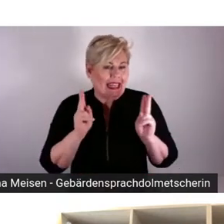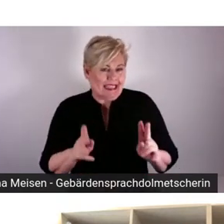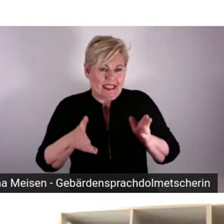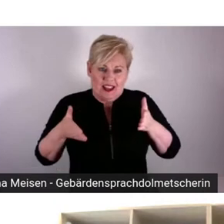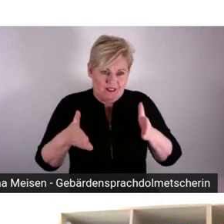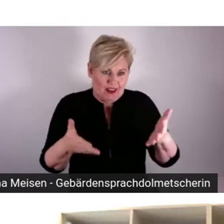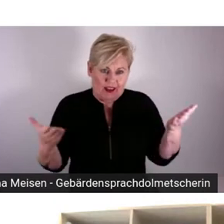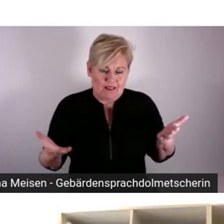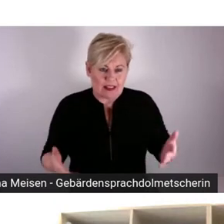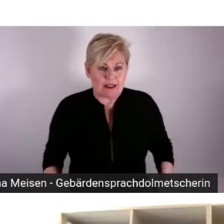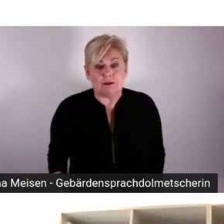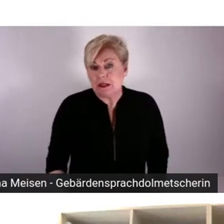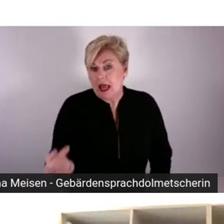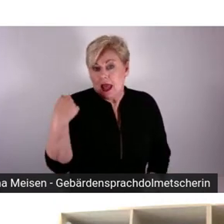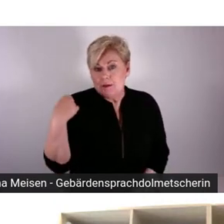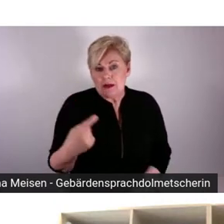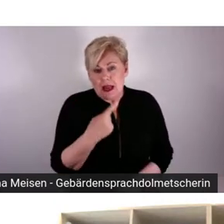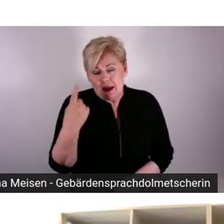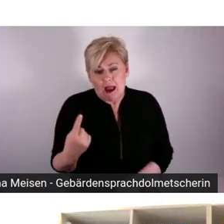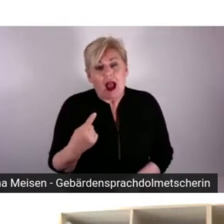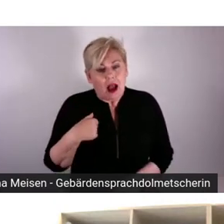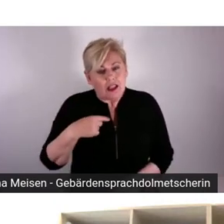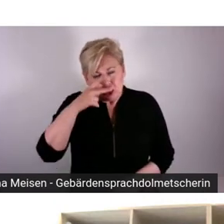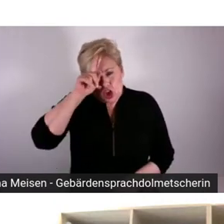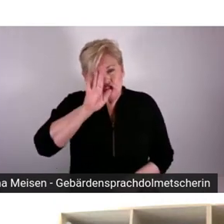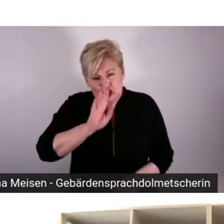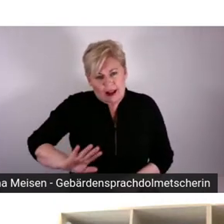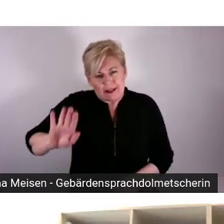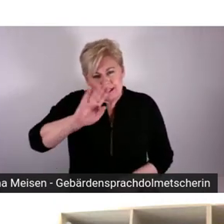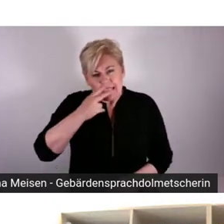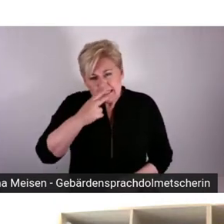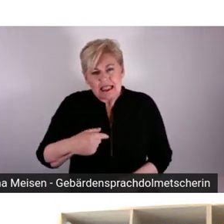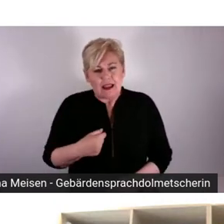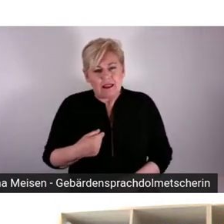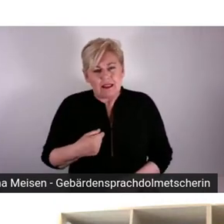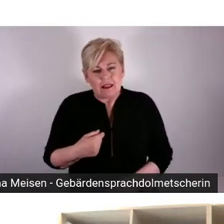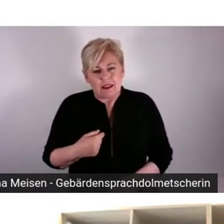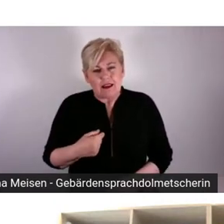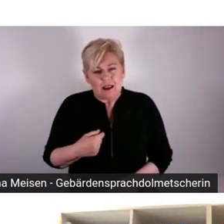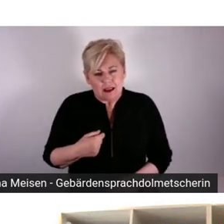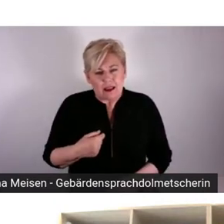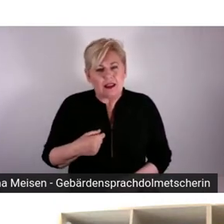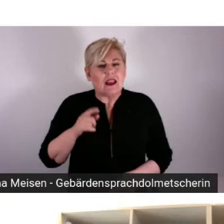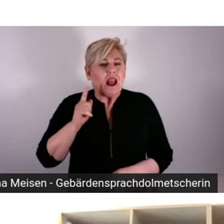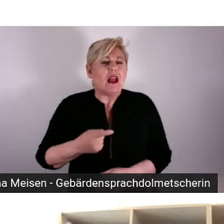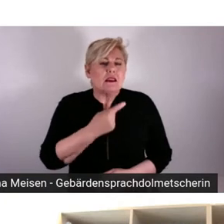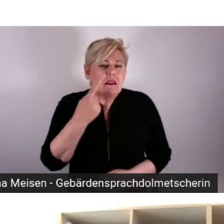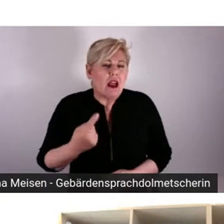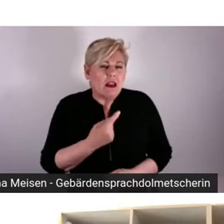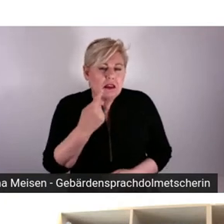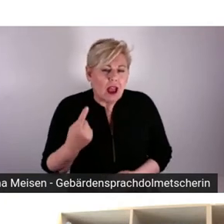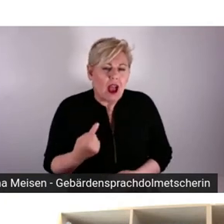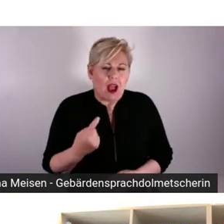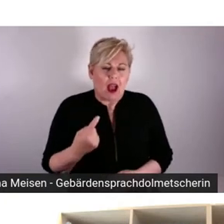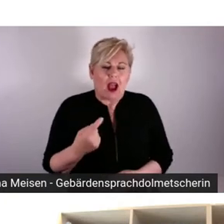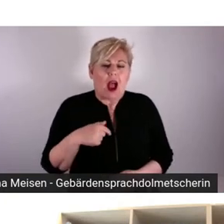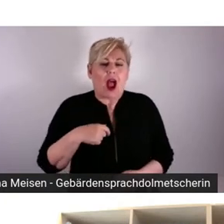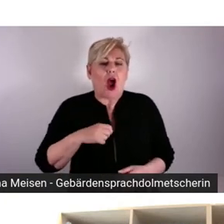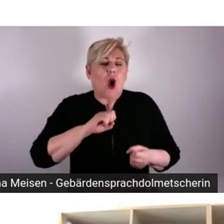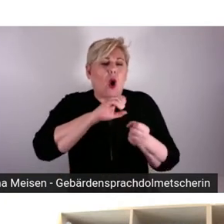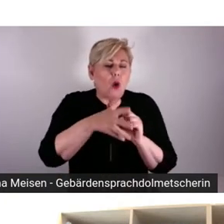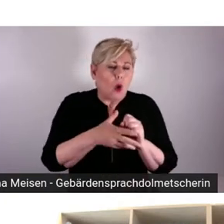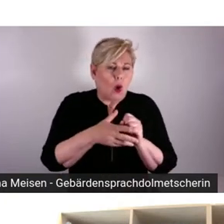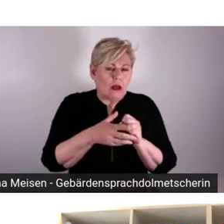letzten Jahren ja in Deutschland gesehen, dass wir Rekordsteuereinnahmen hatten. Jahr für Jahr, also vor der Corona-Krise, Jahr für